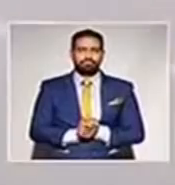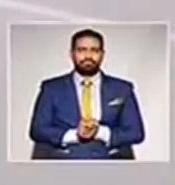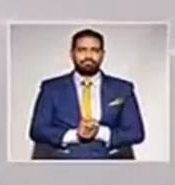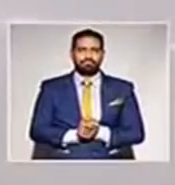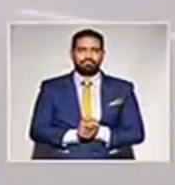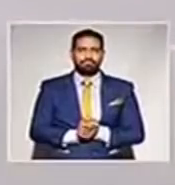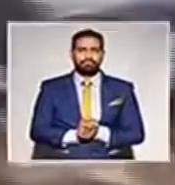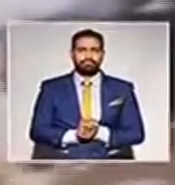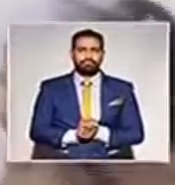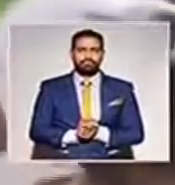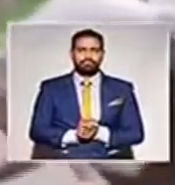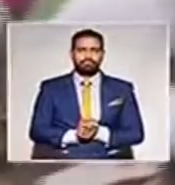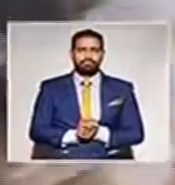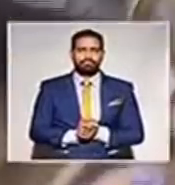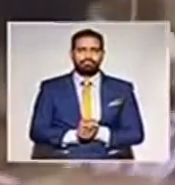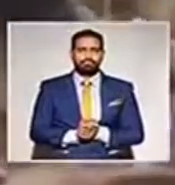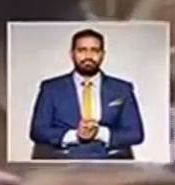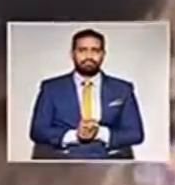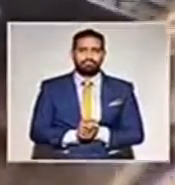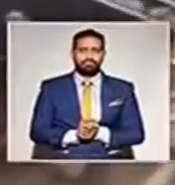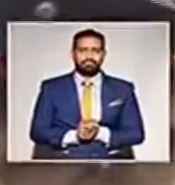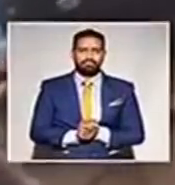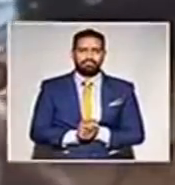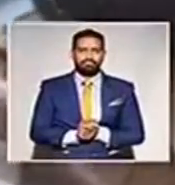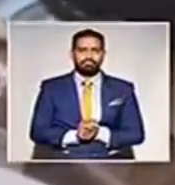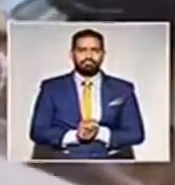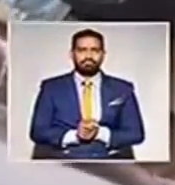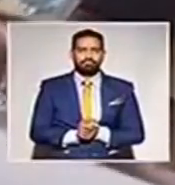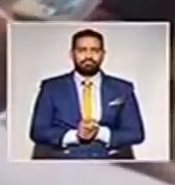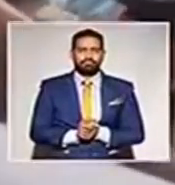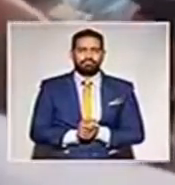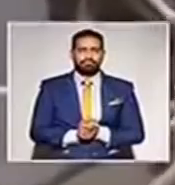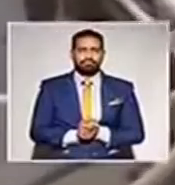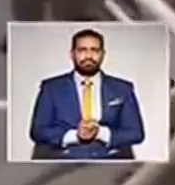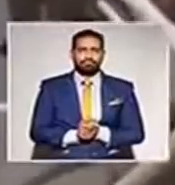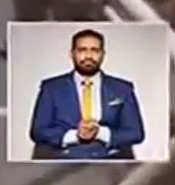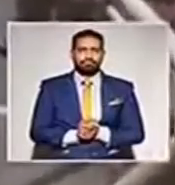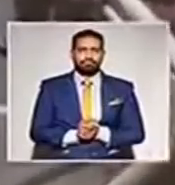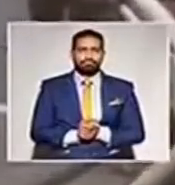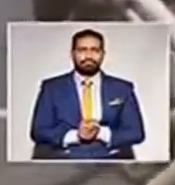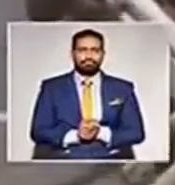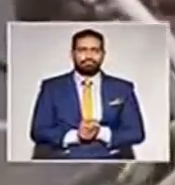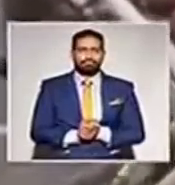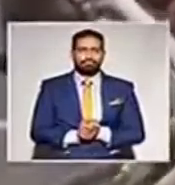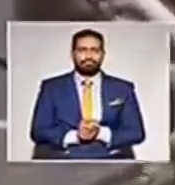අපි. මෙතනින් යන්න බෑ. මෙතනින් ගියොත් අවම වලය පාවිච්චි කරන්න සිද්ධ වෙනවා.